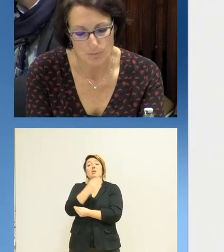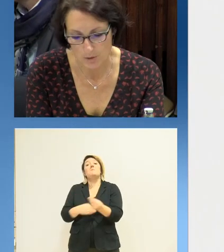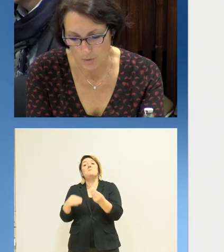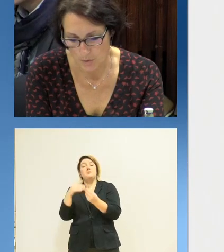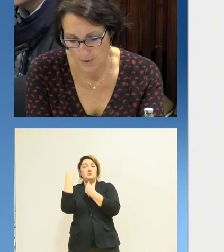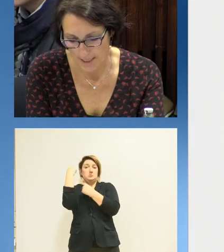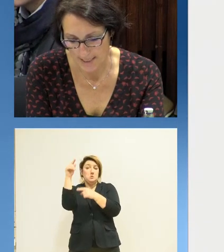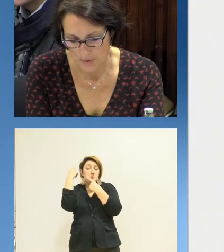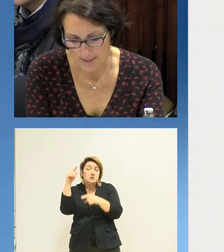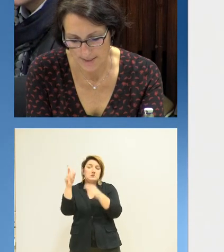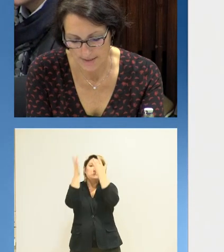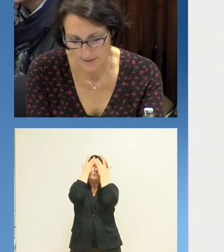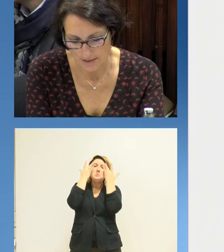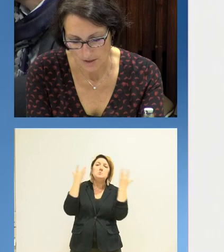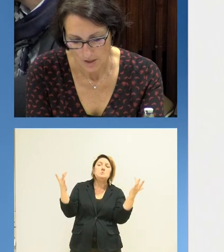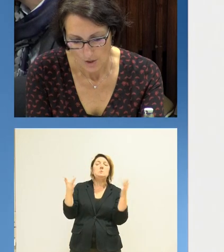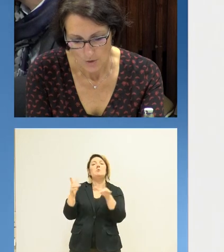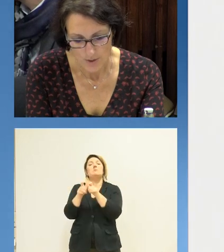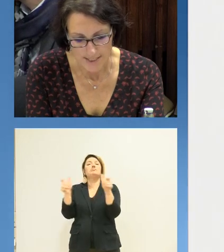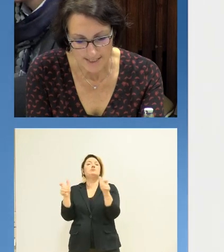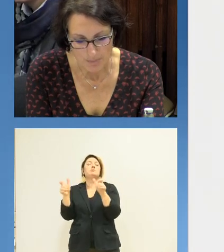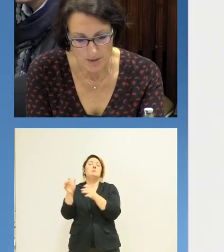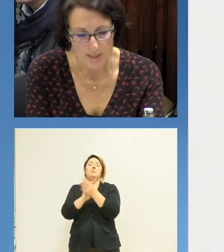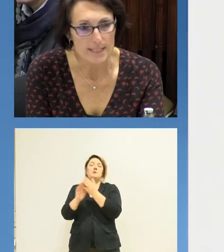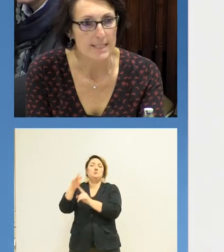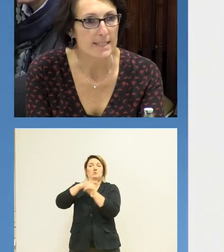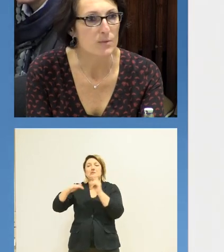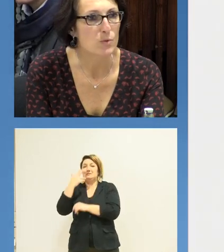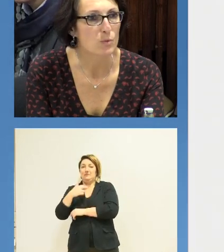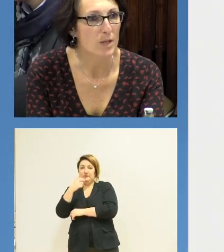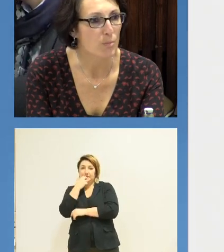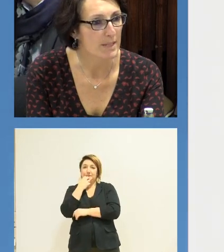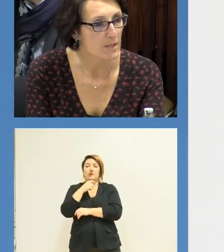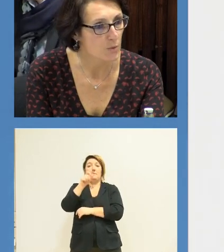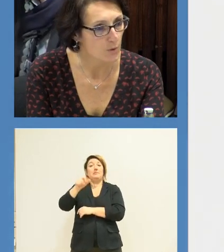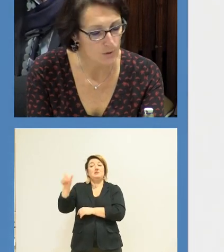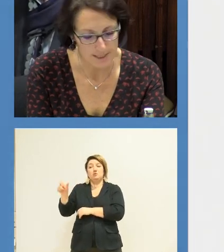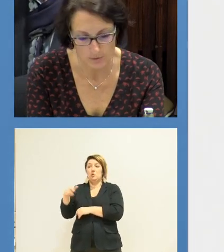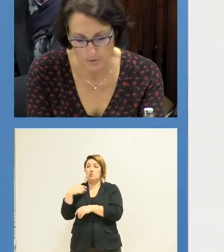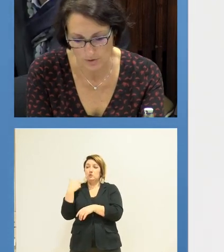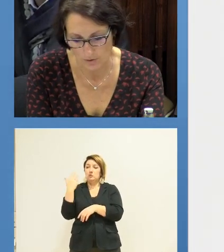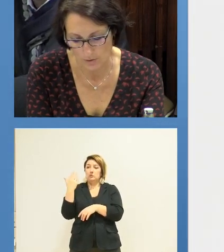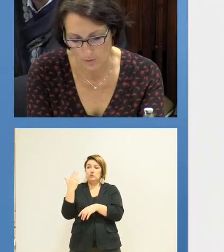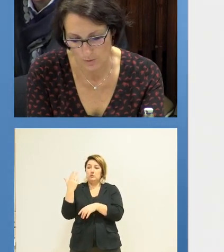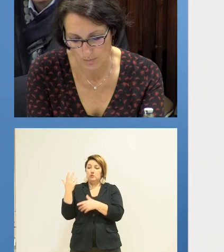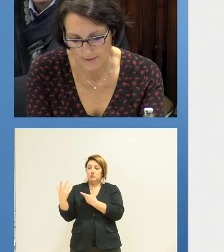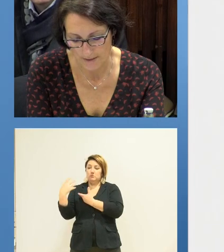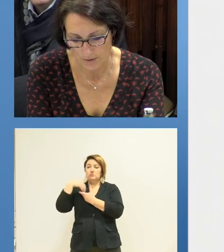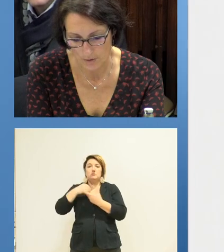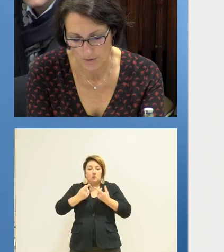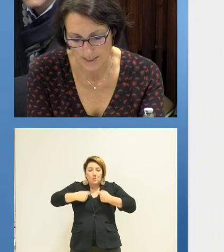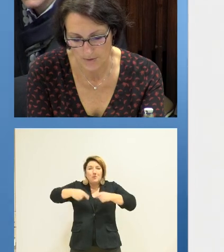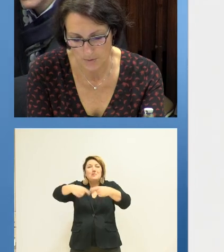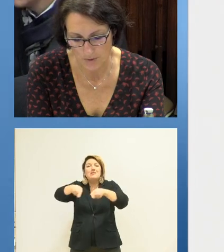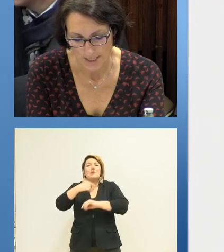du milieu culturel et de la société civile je cite ces personnalités qui nous ont accompagnés sur les deux temps du comité